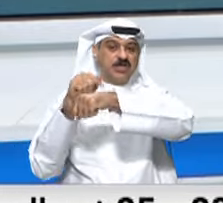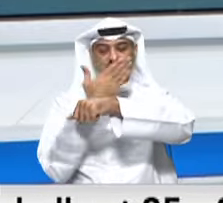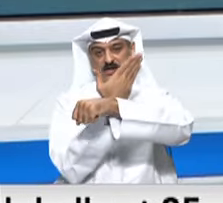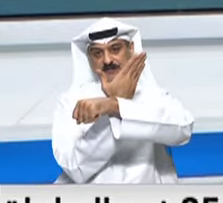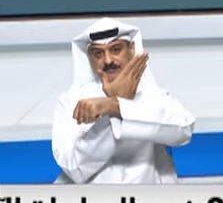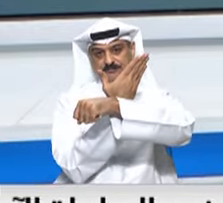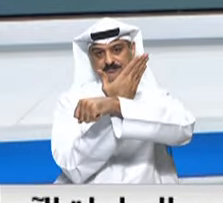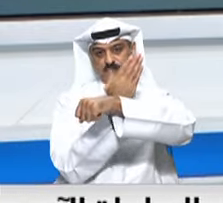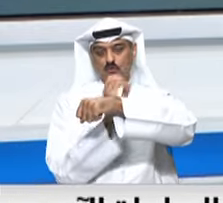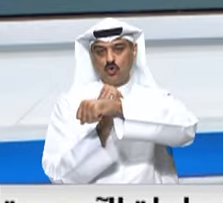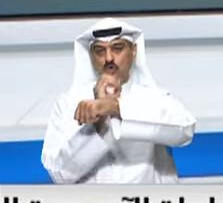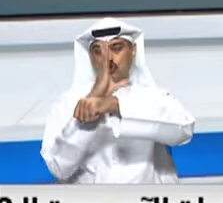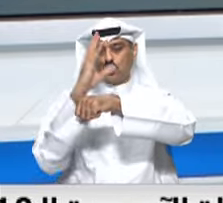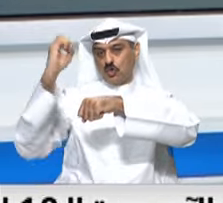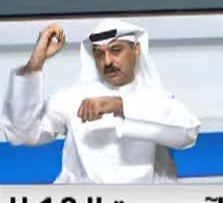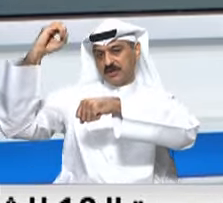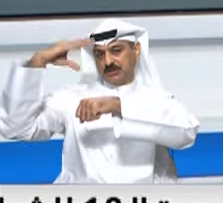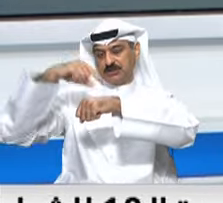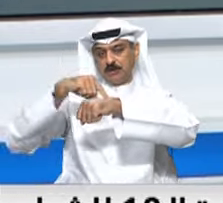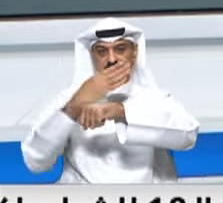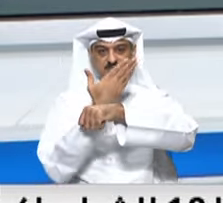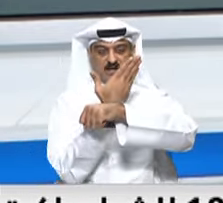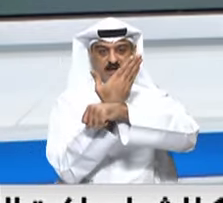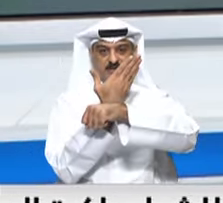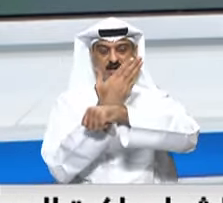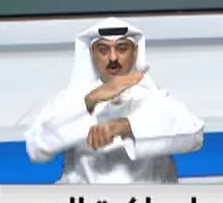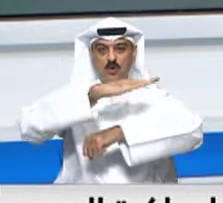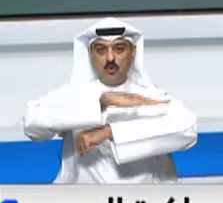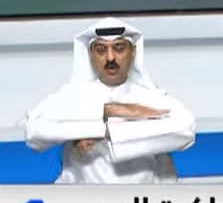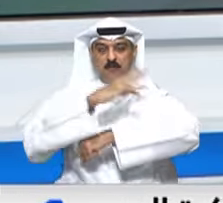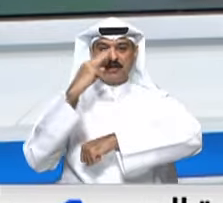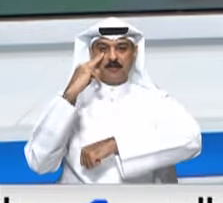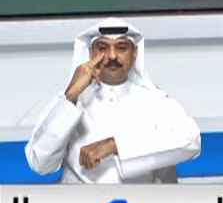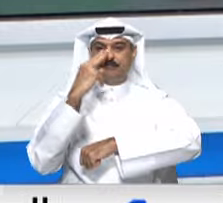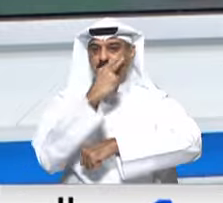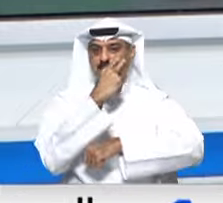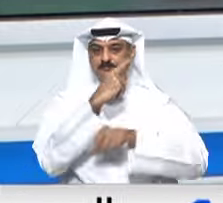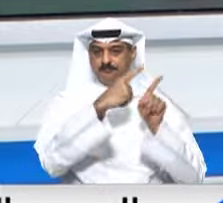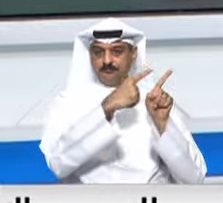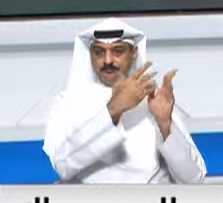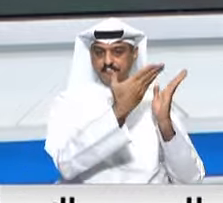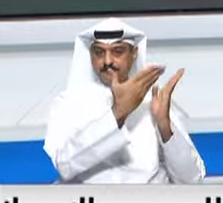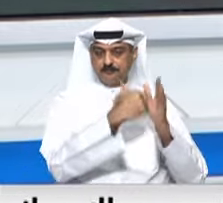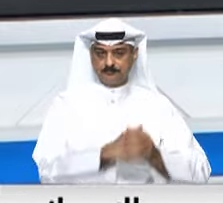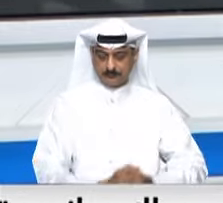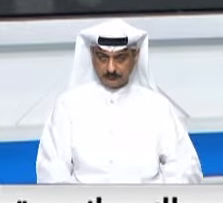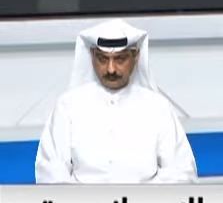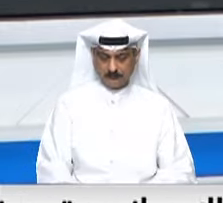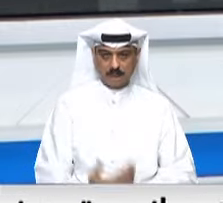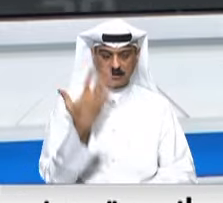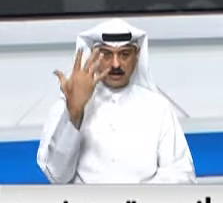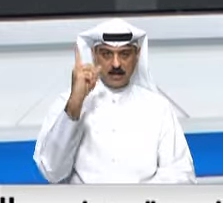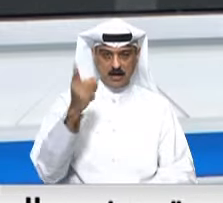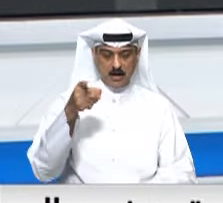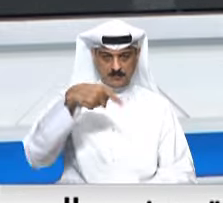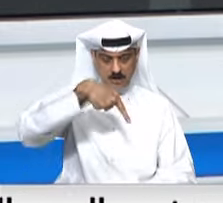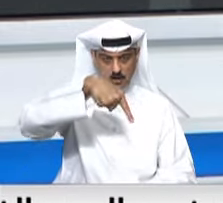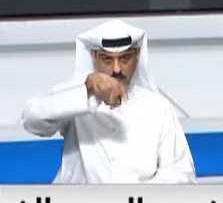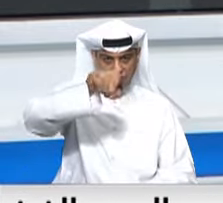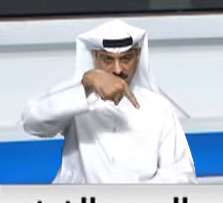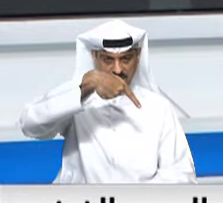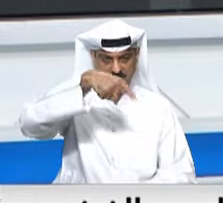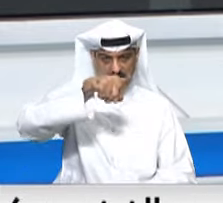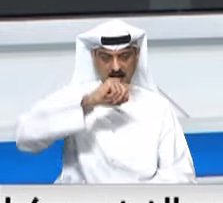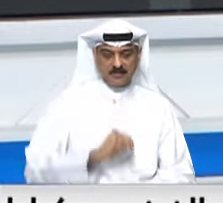و27 والشروق الساعه 4 و59 والمغرب الساعه 6 و49 دقيقه اما